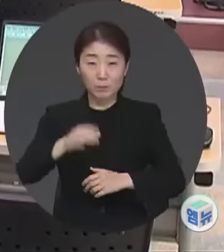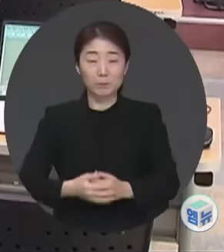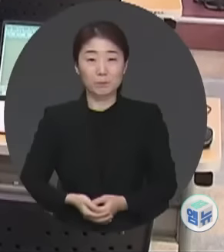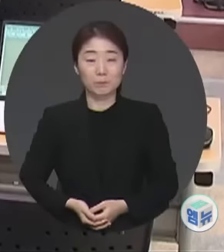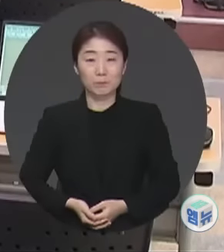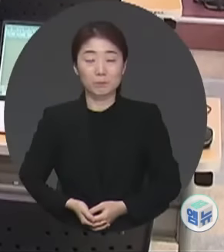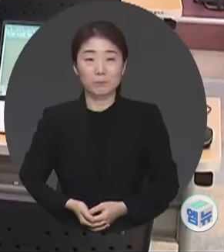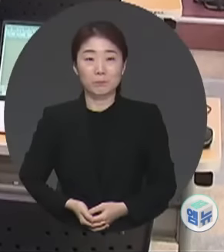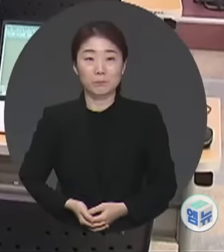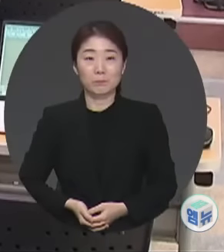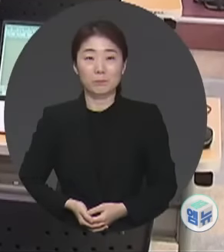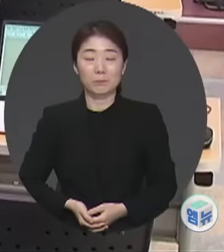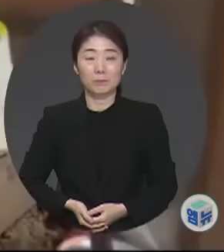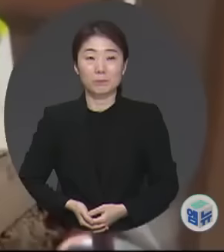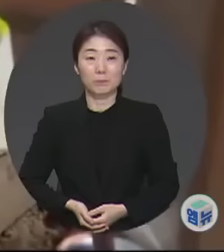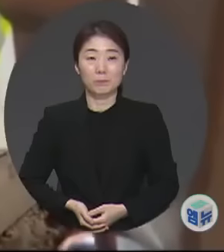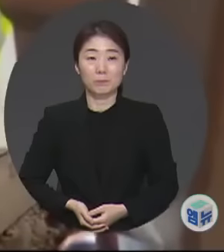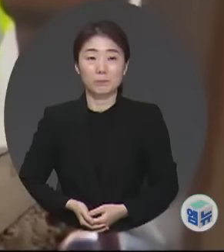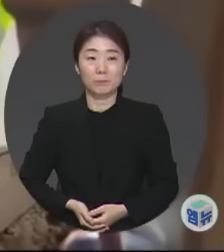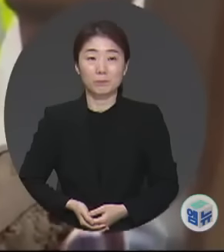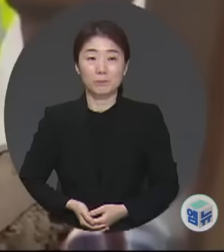이선영 기자입니다.